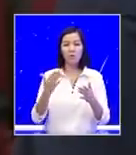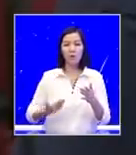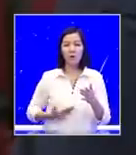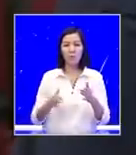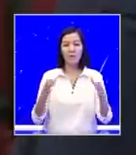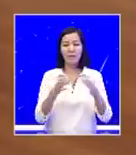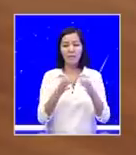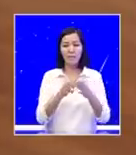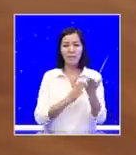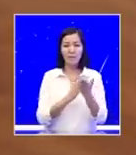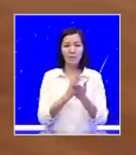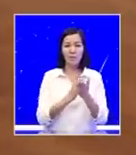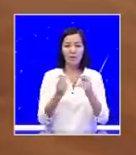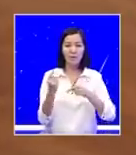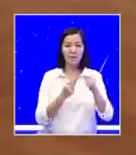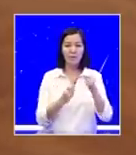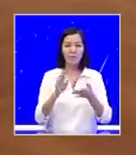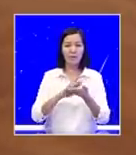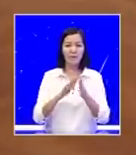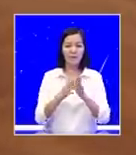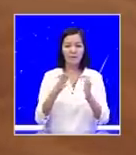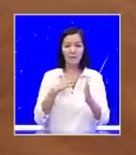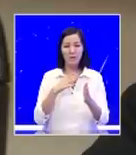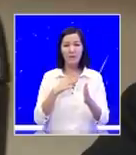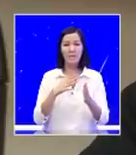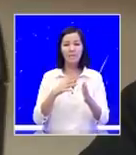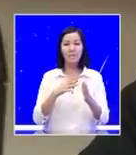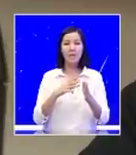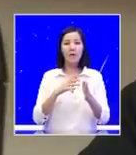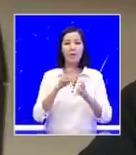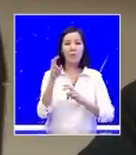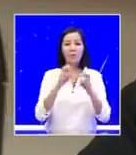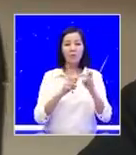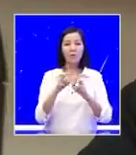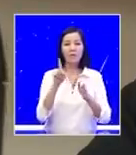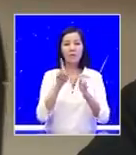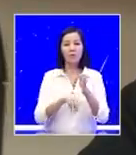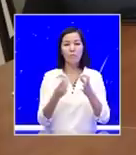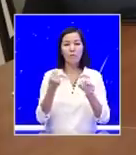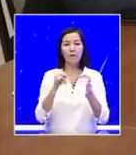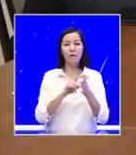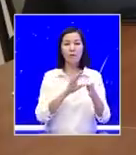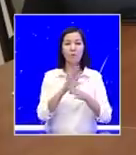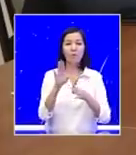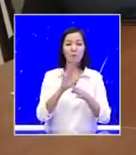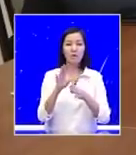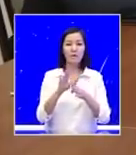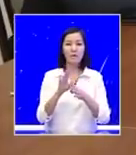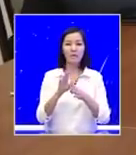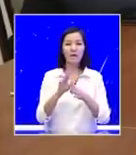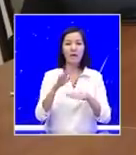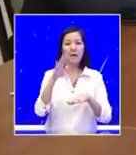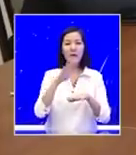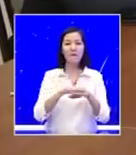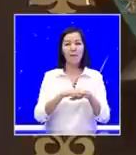корпорациясы өкілдері мен кәсіпкерлер өзара келісімге келді. Өндіріс ошақтары арзан бағада нарыққа өнім шығарады, ал құзырлы